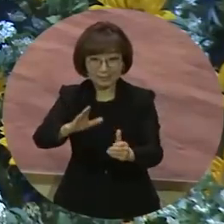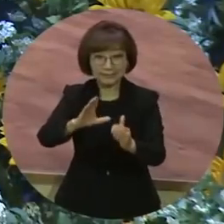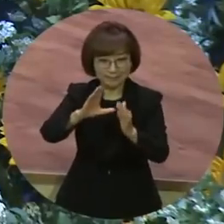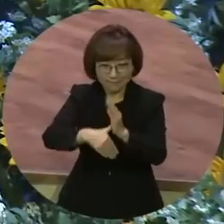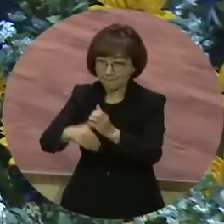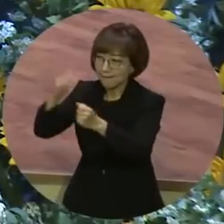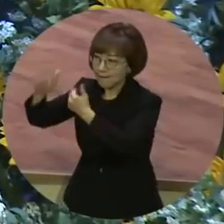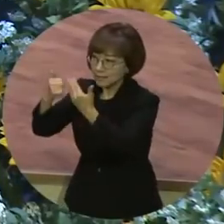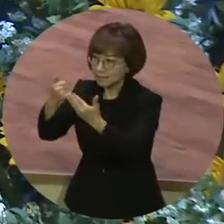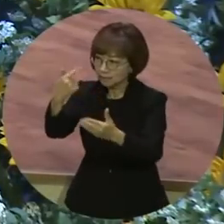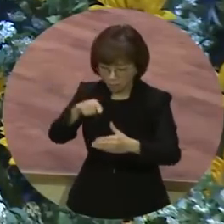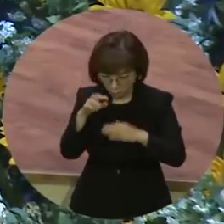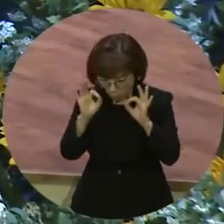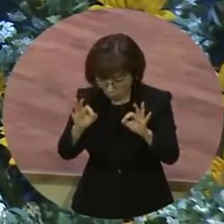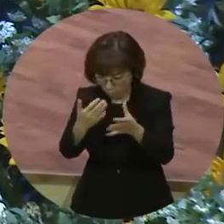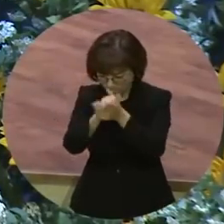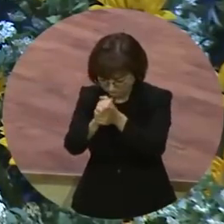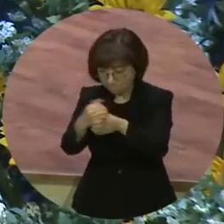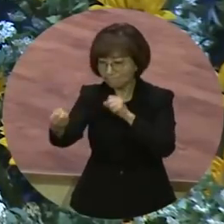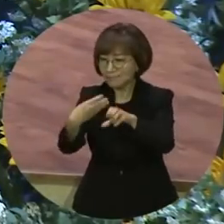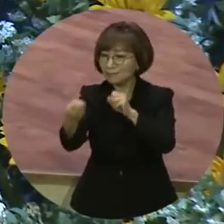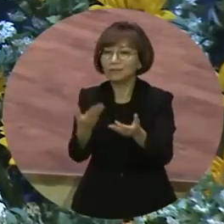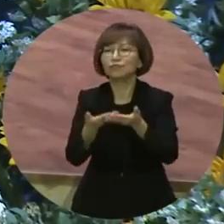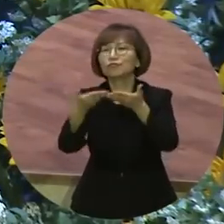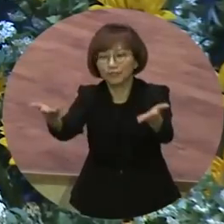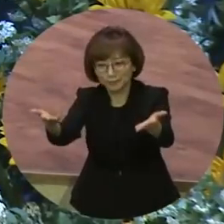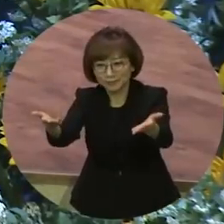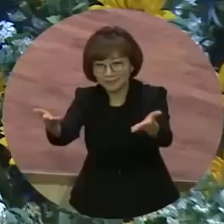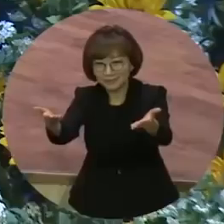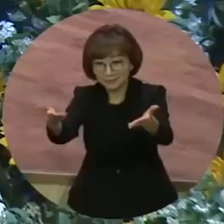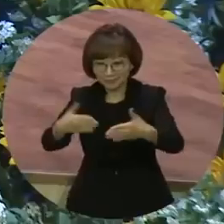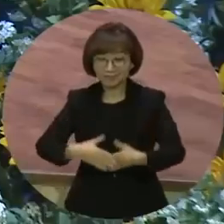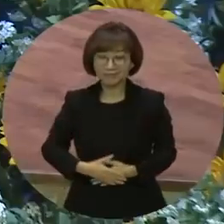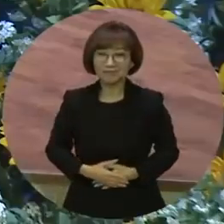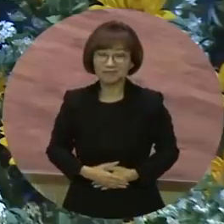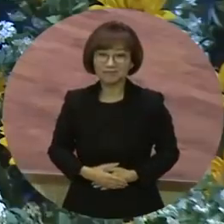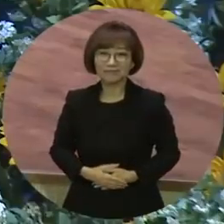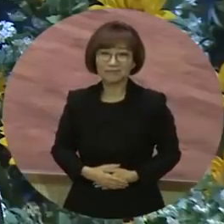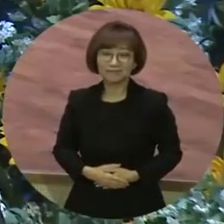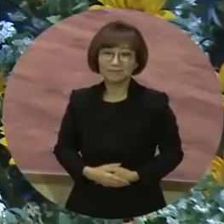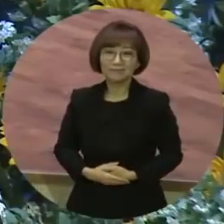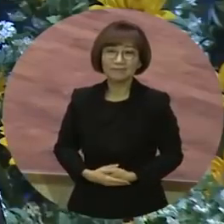사람의 기도를 들으시고 응답해 주신다. 그런 말씀이에요.